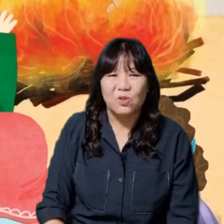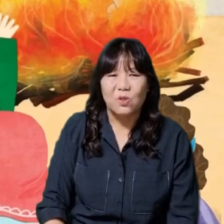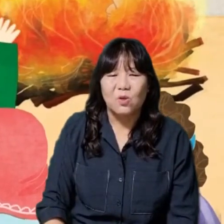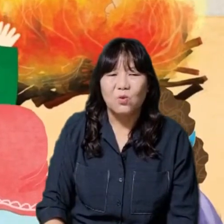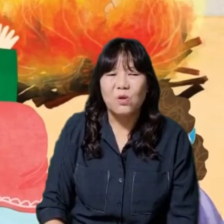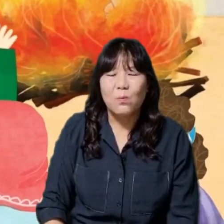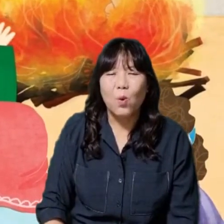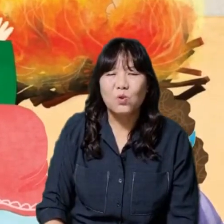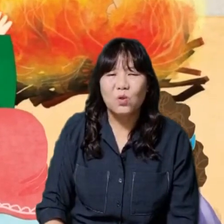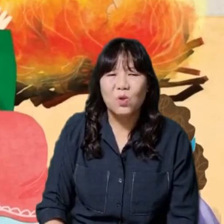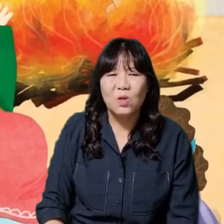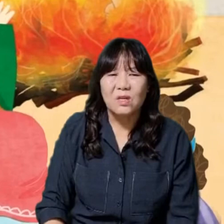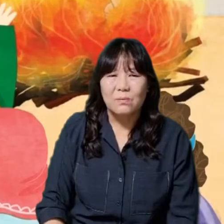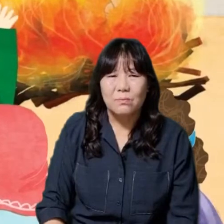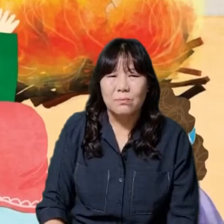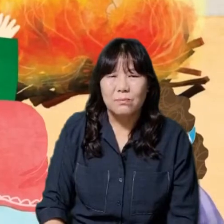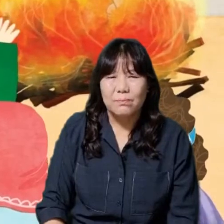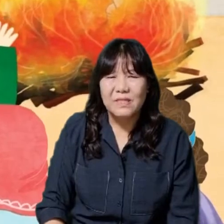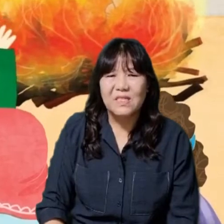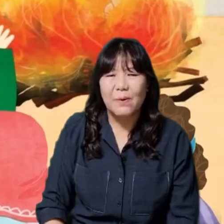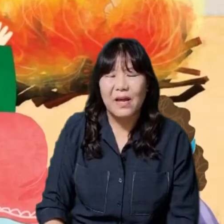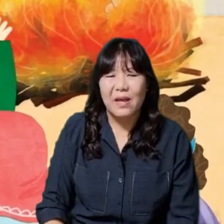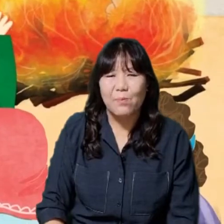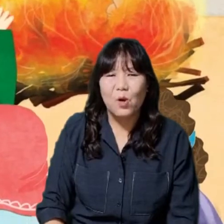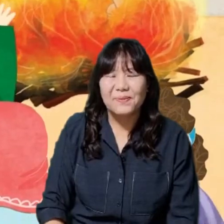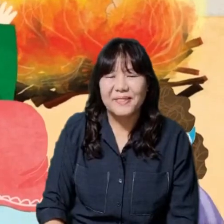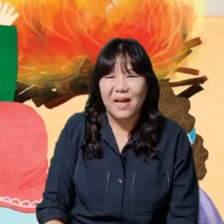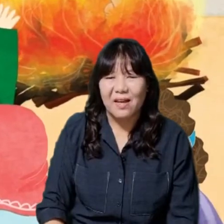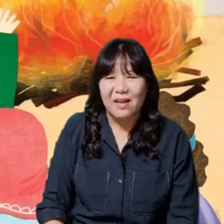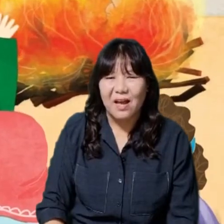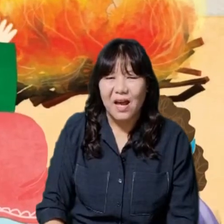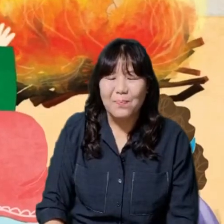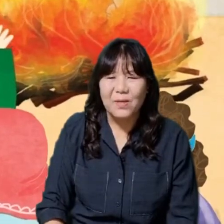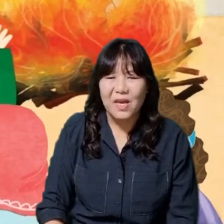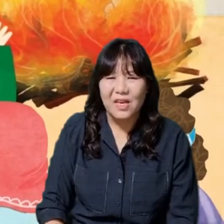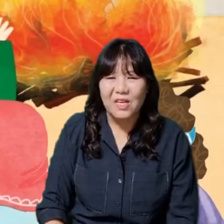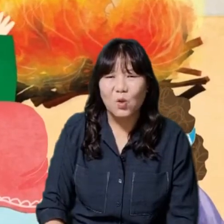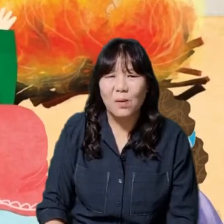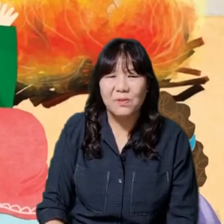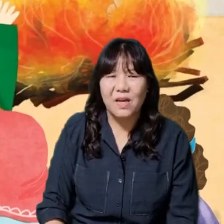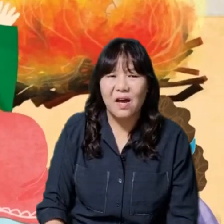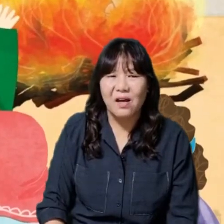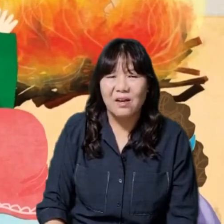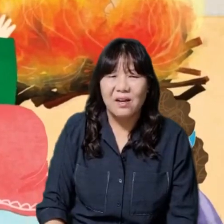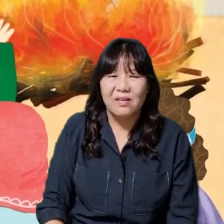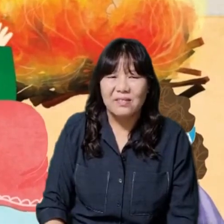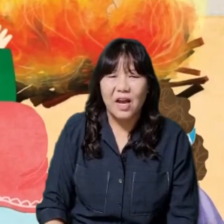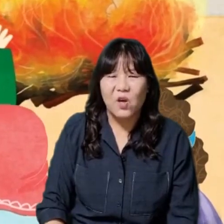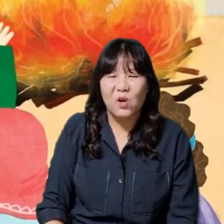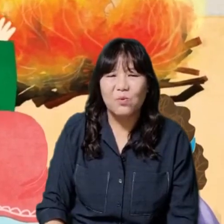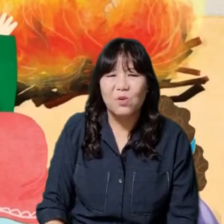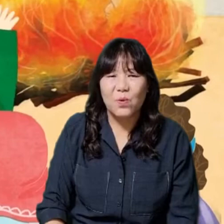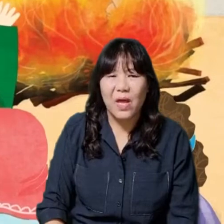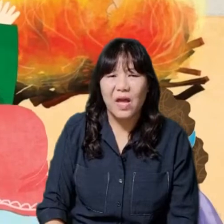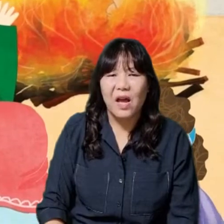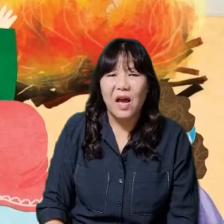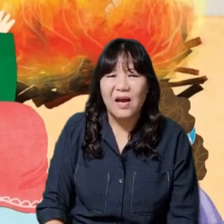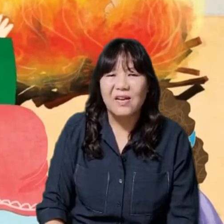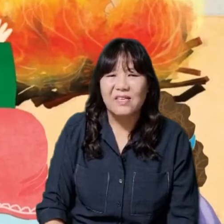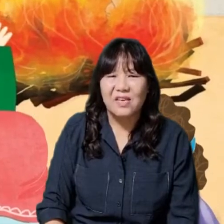여러분, 우리 모두 미스바에 모입시다. 함께 기도합시다. 내가 여러분을